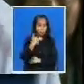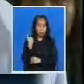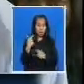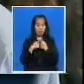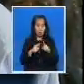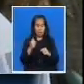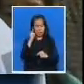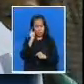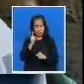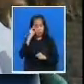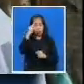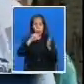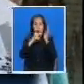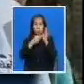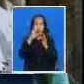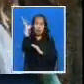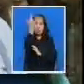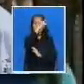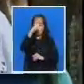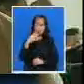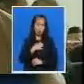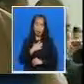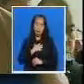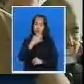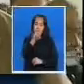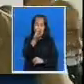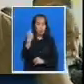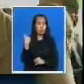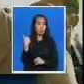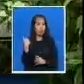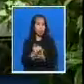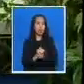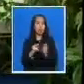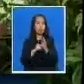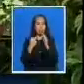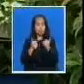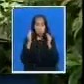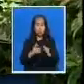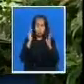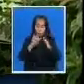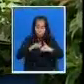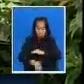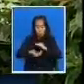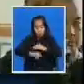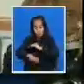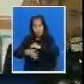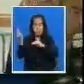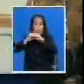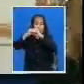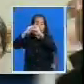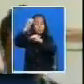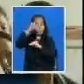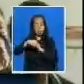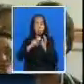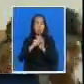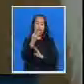งเนี่ยความต้องการเนี่ยในโลกเนี่ยยังไงเรื่องนี้ไม่มีลดหรอกครับ ครับ นับวันเนี่ยคนก็เพิ่มขึ้นนะครับคนก็เพิ่มขึ้นความต้องการเรื่